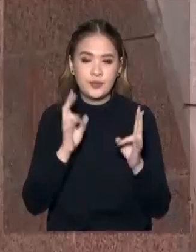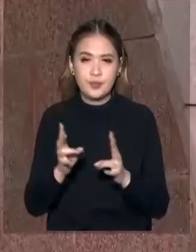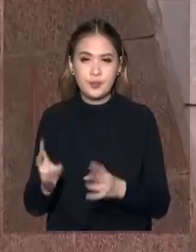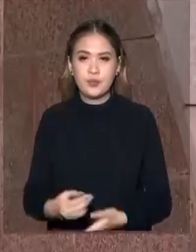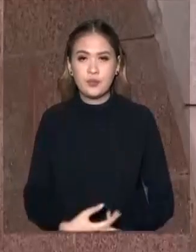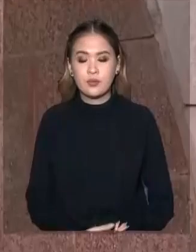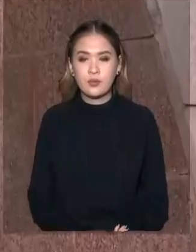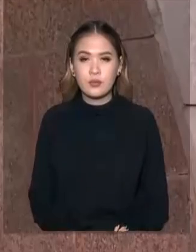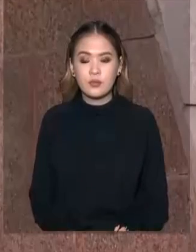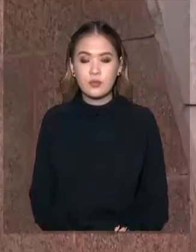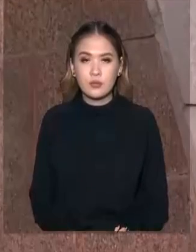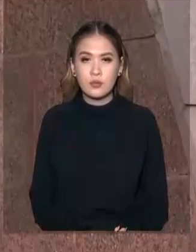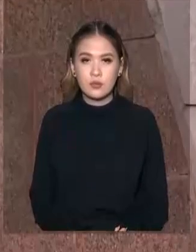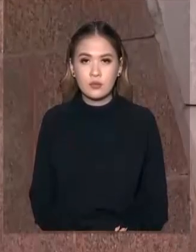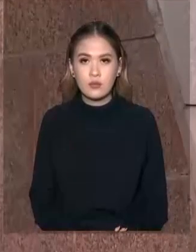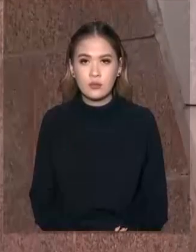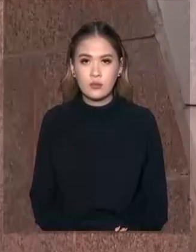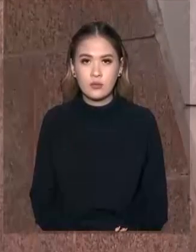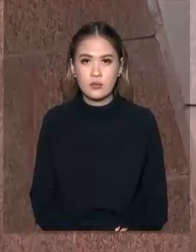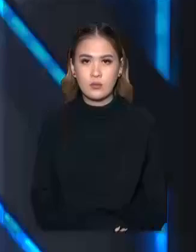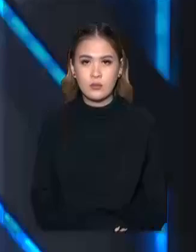Ерік Нарын, Жаңа Уақыт, Қарағанды облысынан.